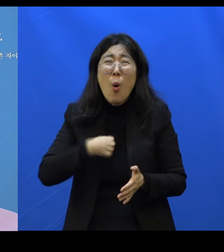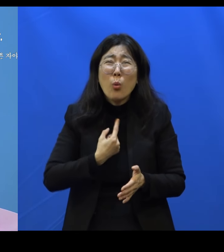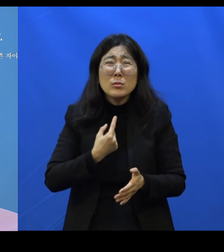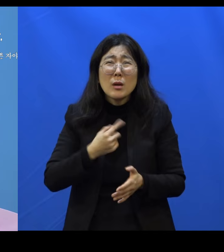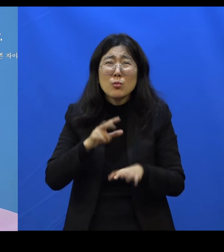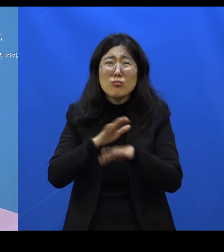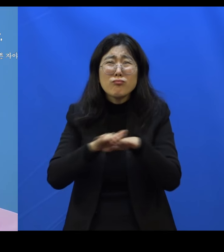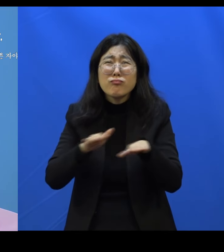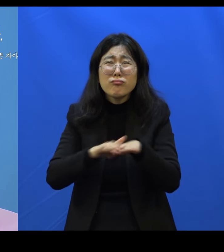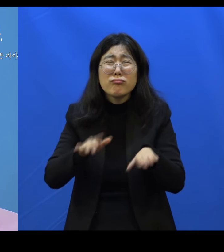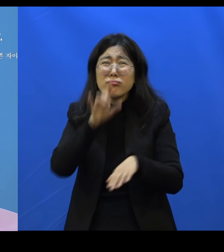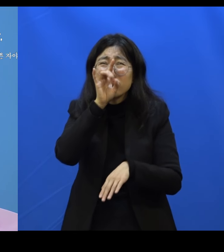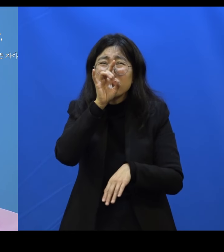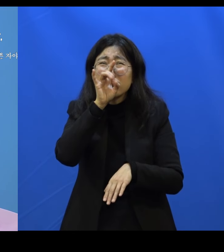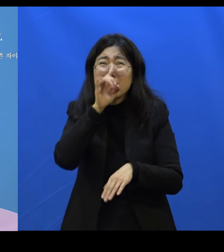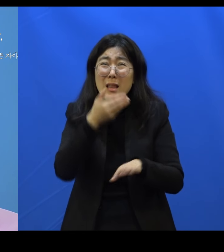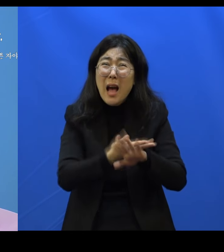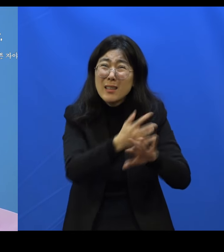있는 거예요.